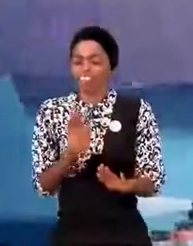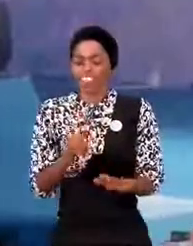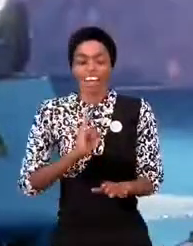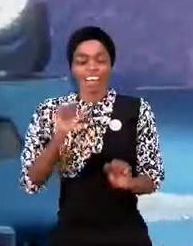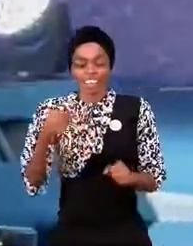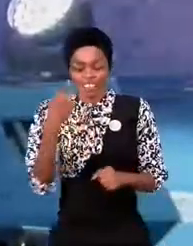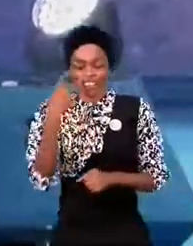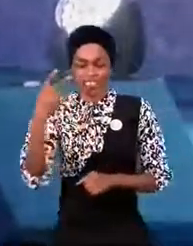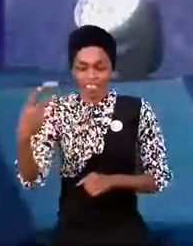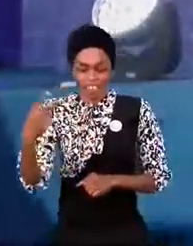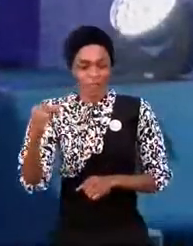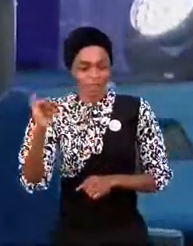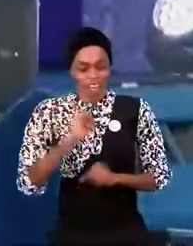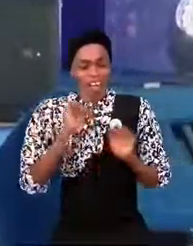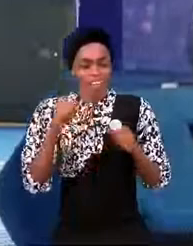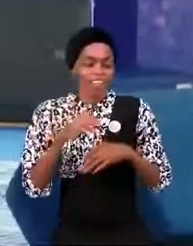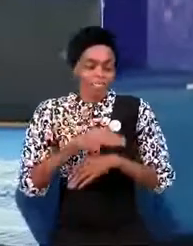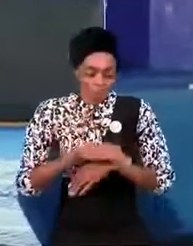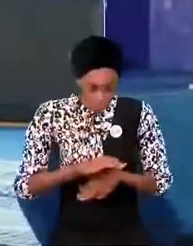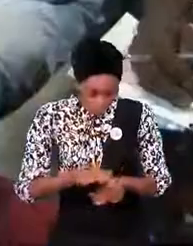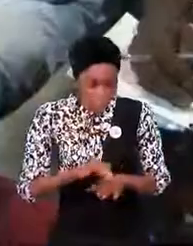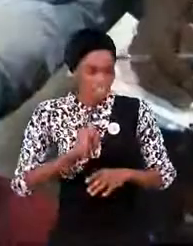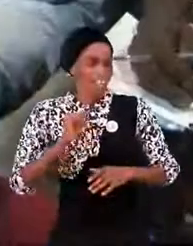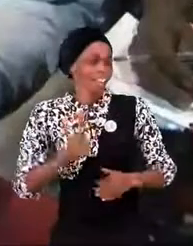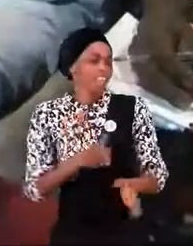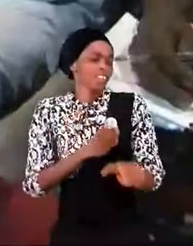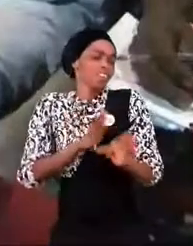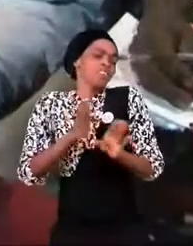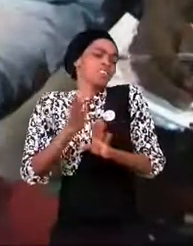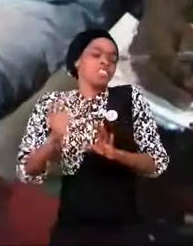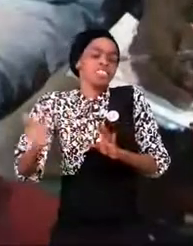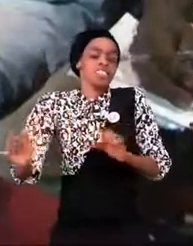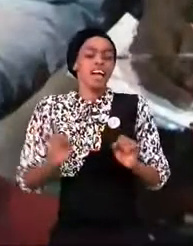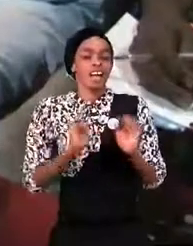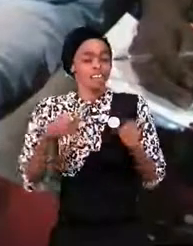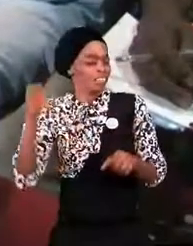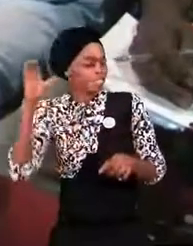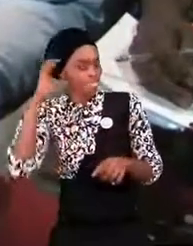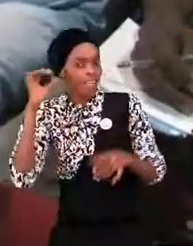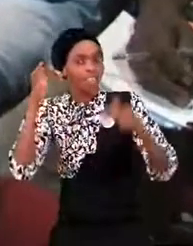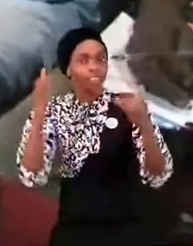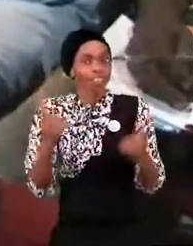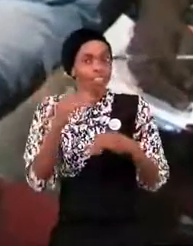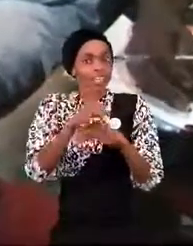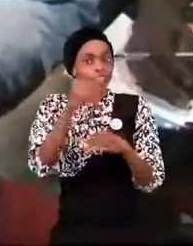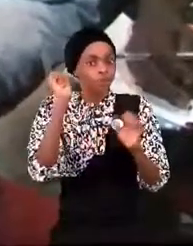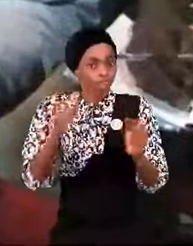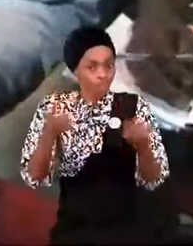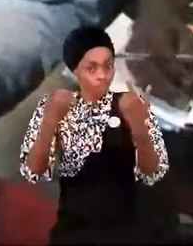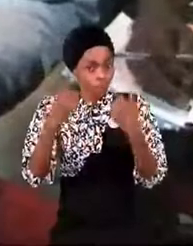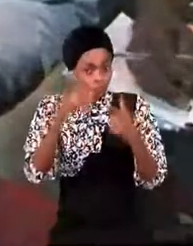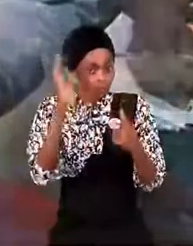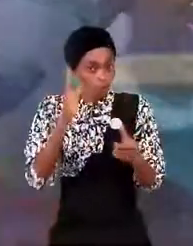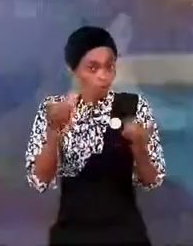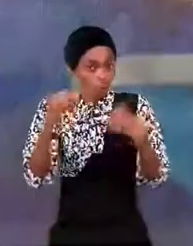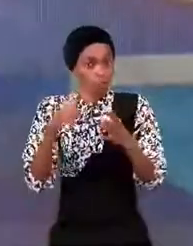m'étendre. Je peux entendre. Aujourd'hui, tu viens devant les gens et tu vas montrer ce que Christ est puissant, capable